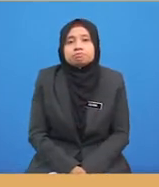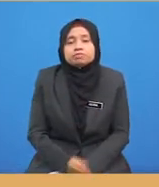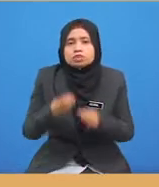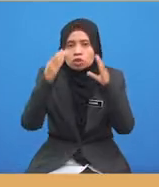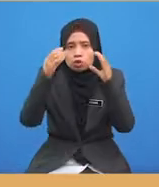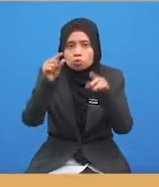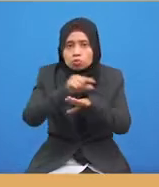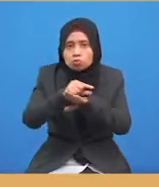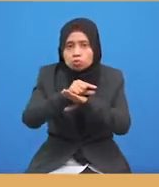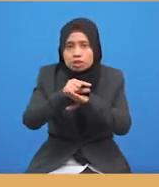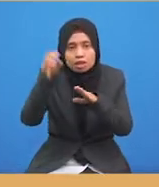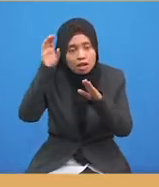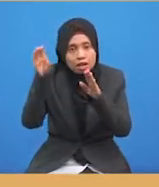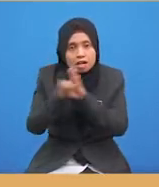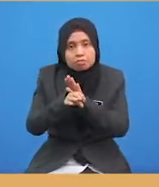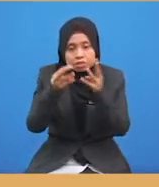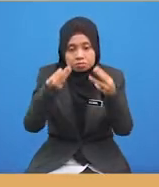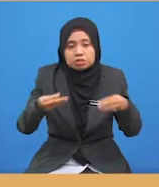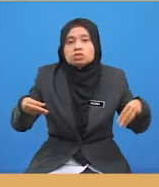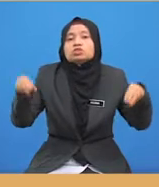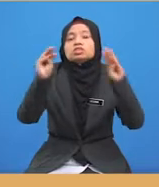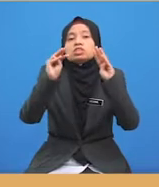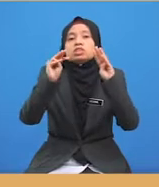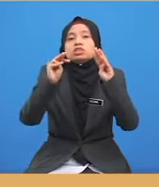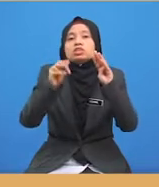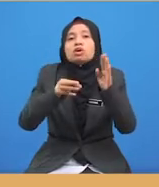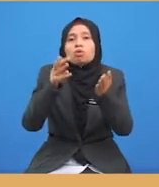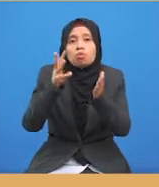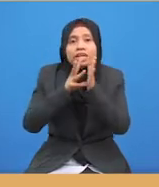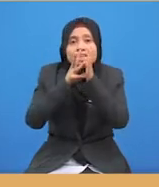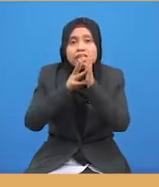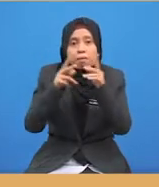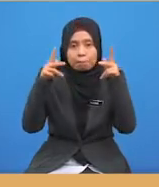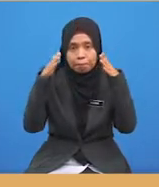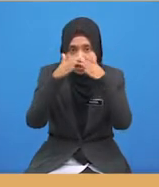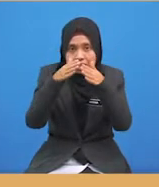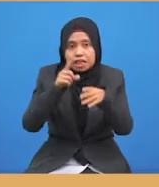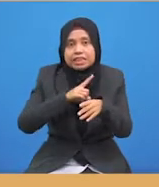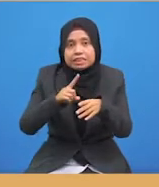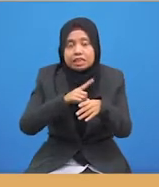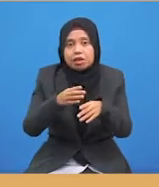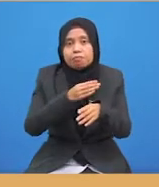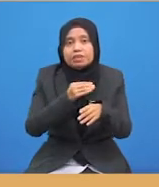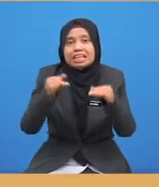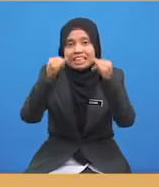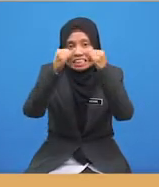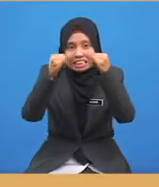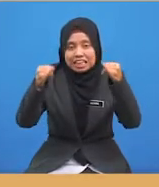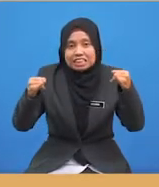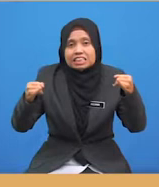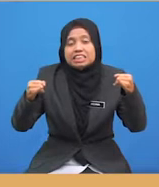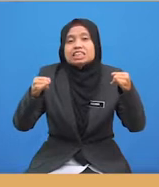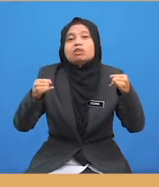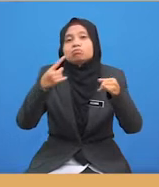Cikgu menggunakan gambar masjid mewakili pandangan Islam dan gambar Buckingham Palace